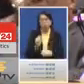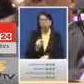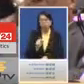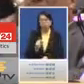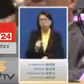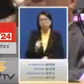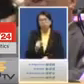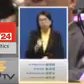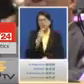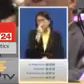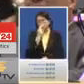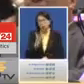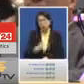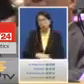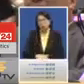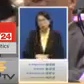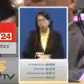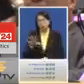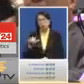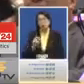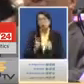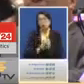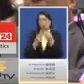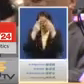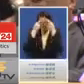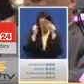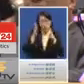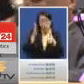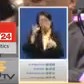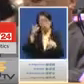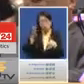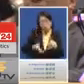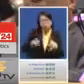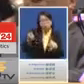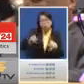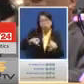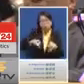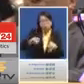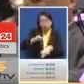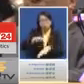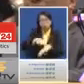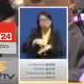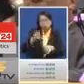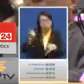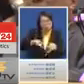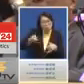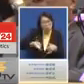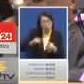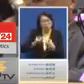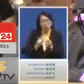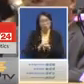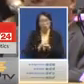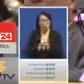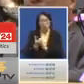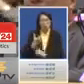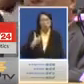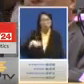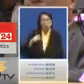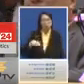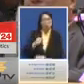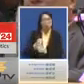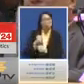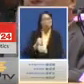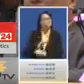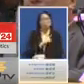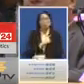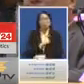ะอะไรครับท่านยังเอารองนายกท่านเดิมมาทำหน้าที่ที่เดิมแล้วท่านก็จะตีความเป็นผู้พิพากษาหน้าทำเนียบเหมือนเดิมผมเลยย